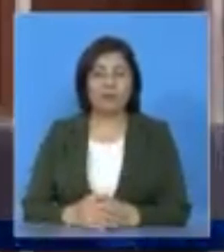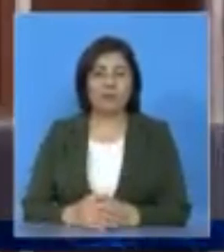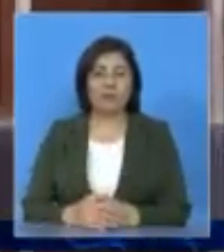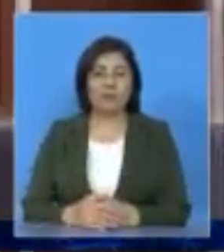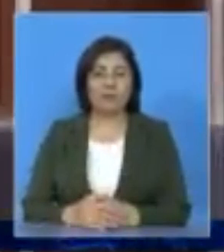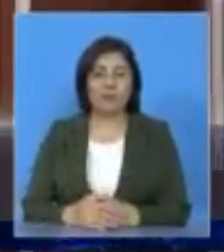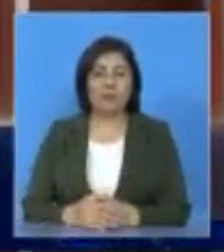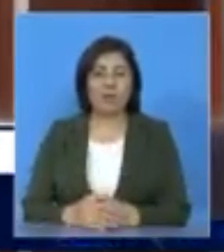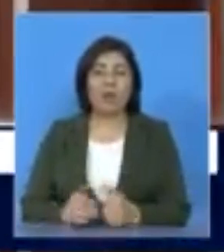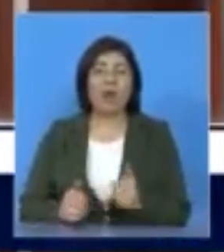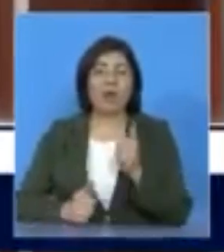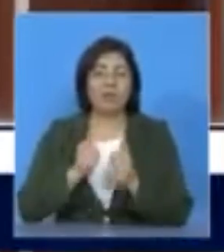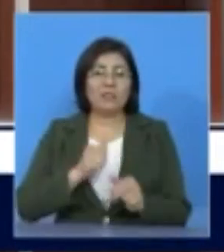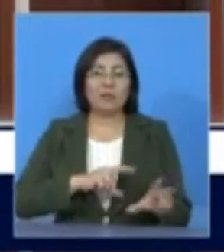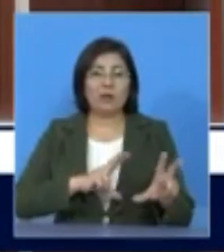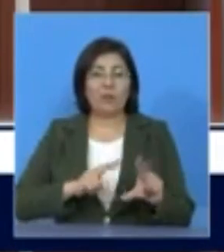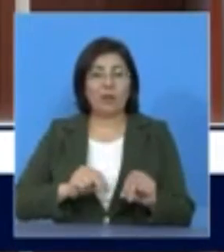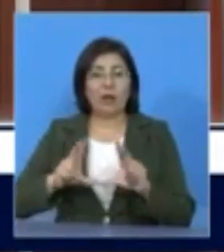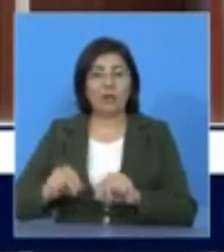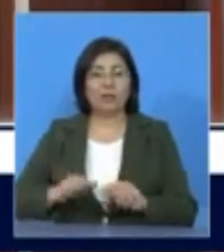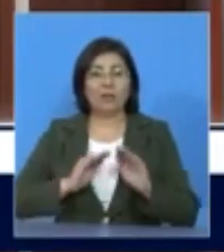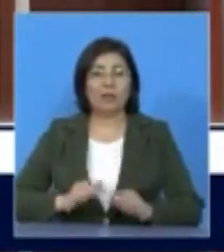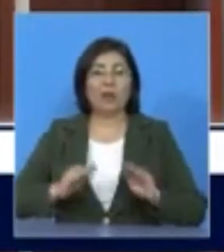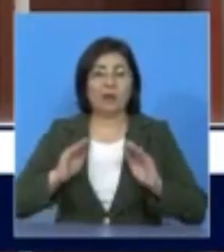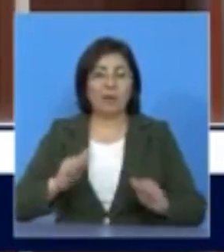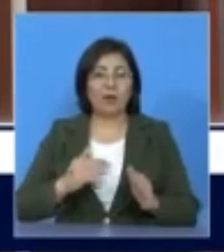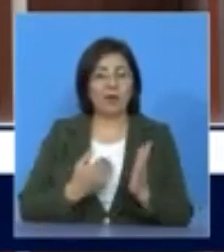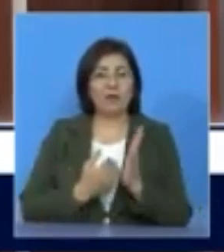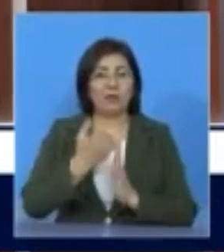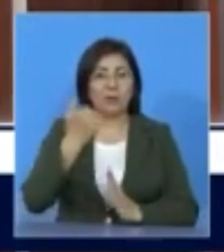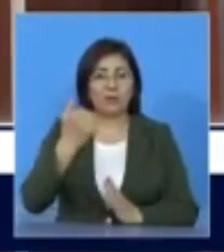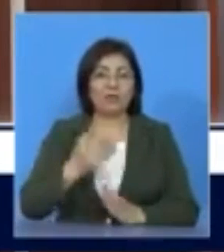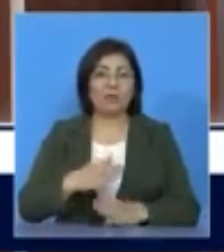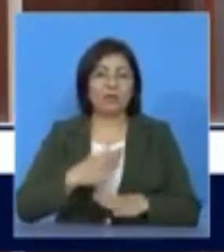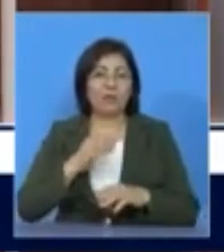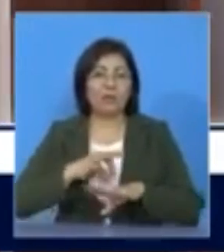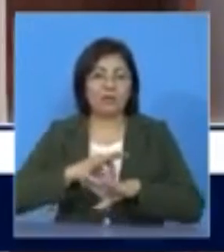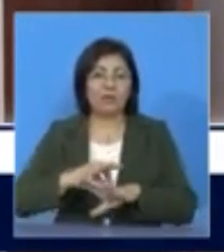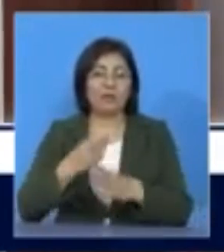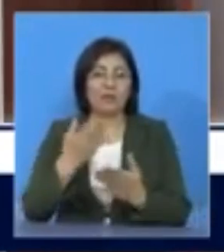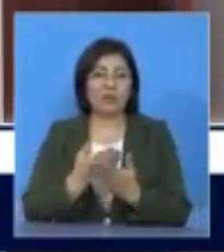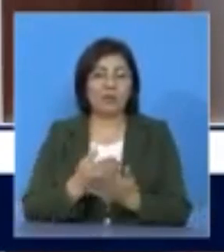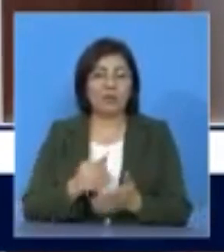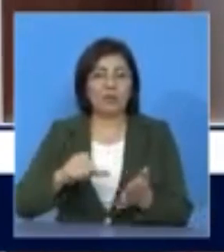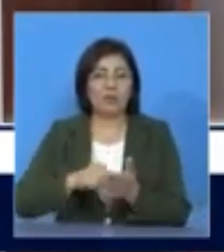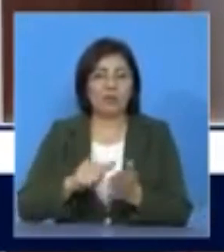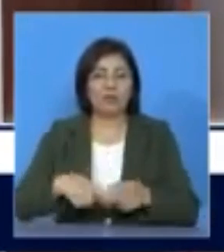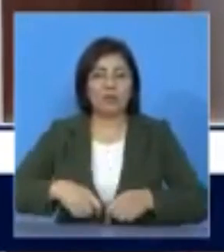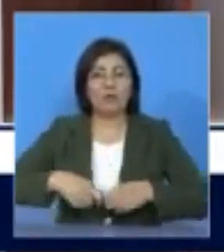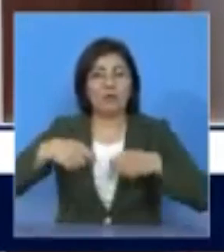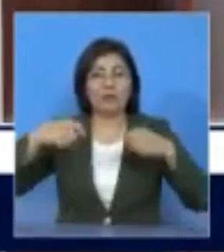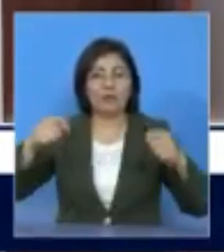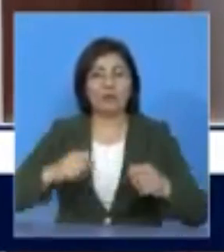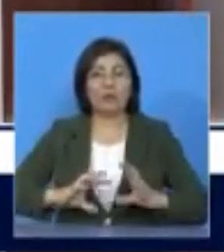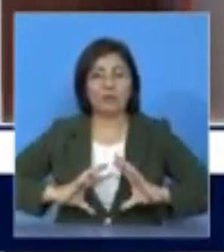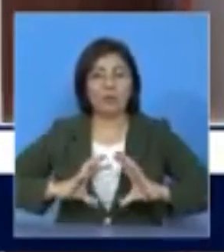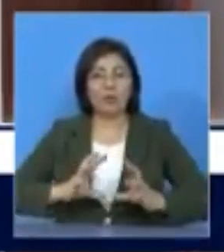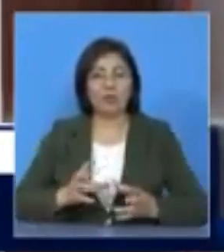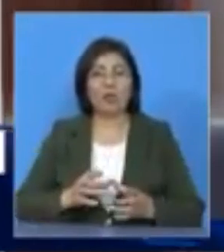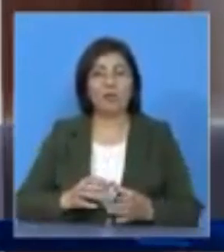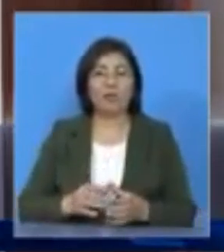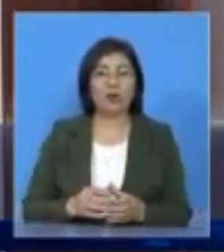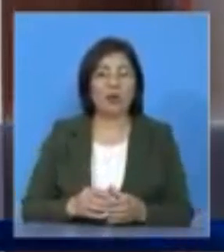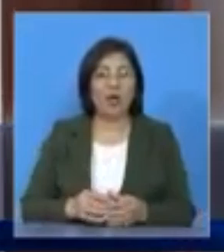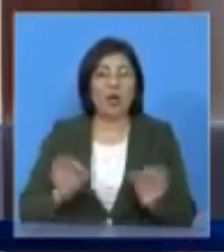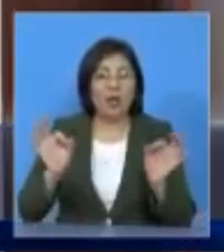баяғыдай. Фестиваль «Бахат-Табала» имеет достаточно высокий статус, и думаю, его участникам он откроет двери в мир шоу-бизнеса. Я не могу сказать,